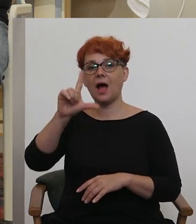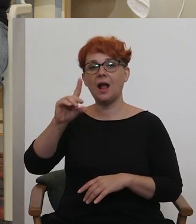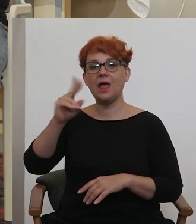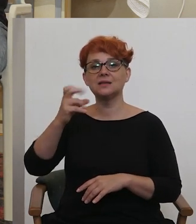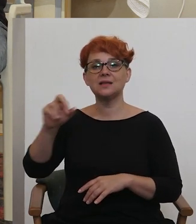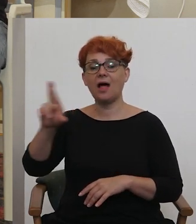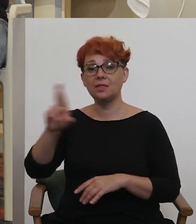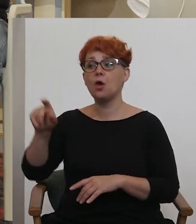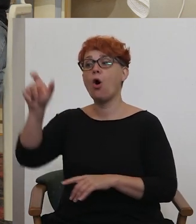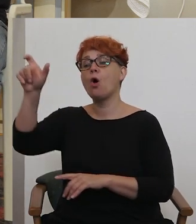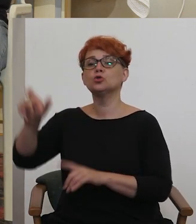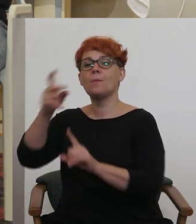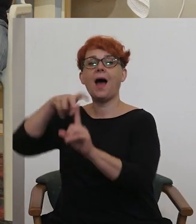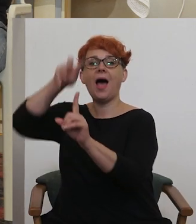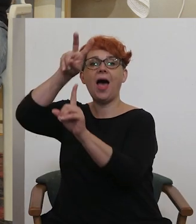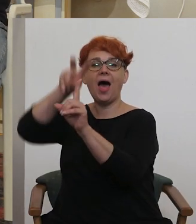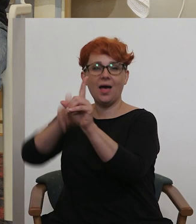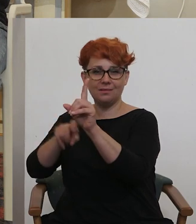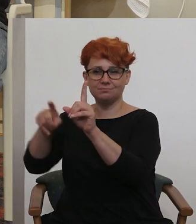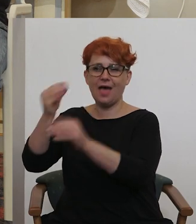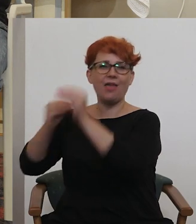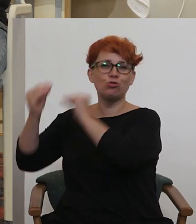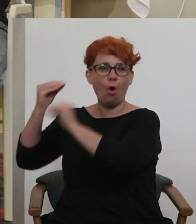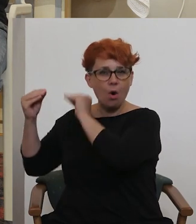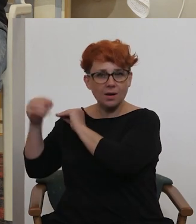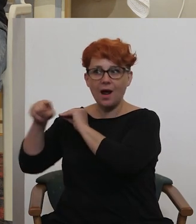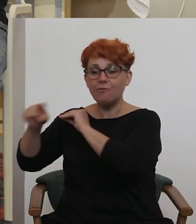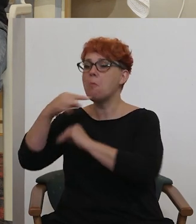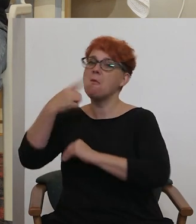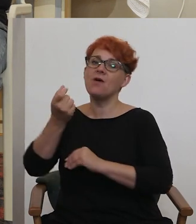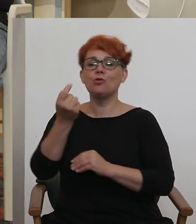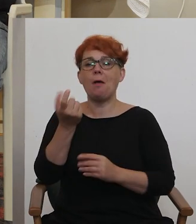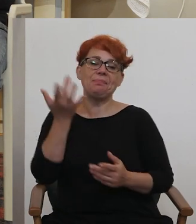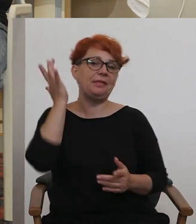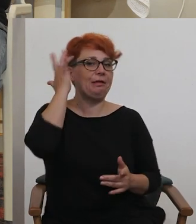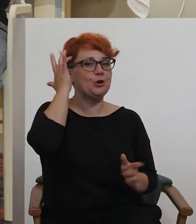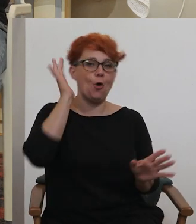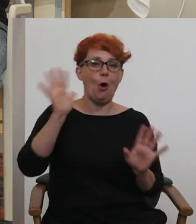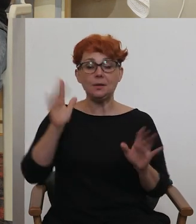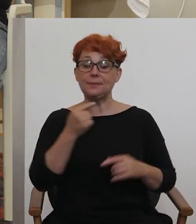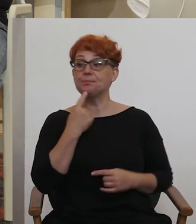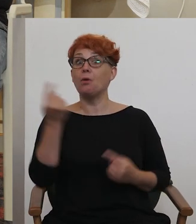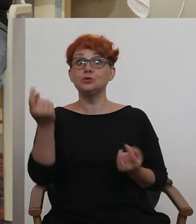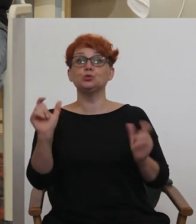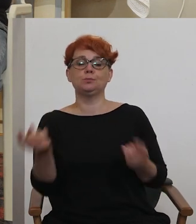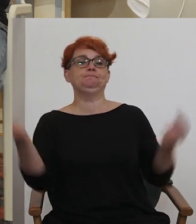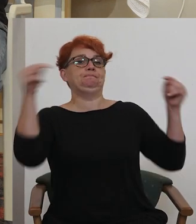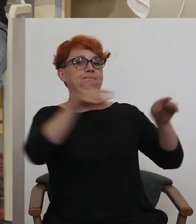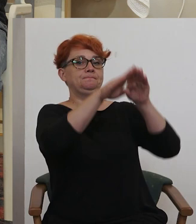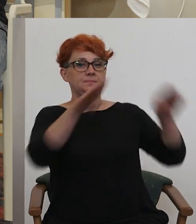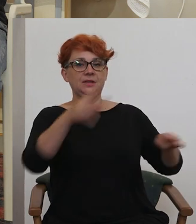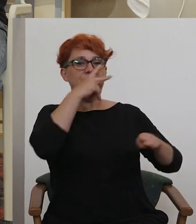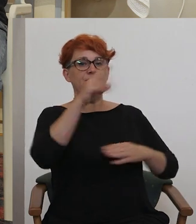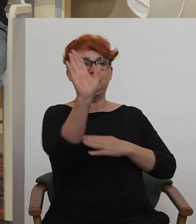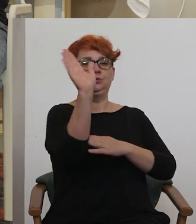etnograf powojenny, on powiedział tak ironicznie troszeczkę, mówi, że przyszedł do obozu, wszędzie